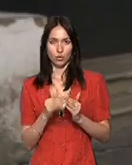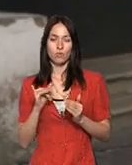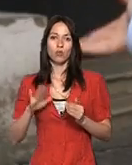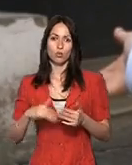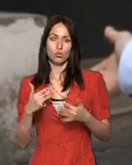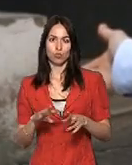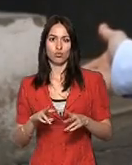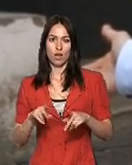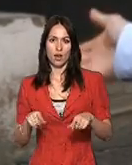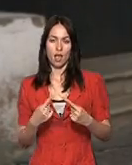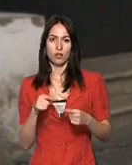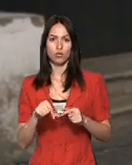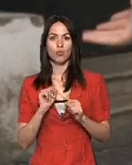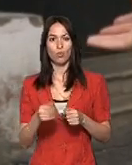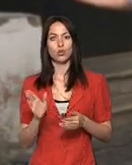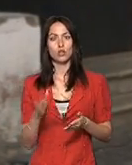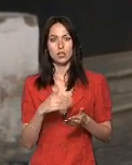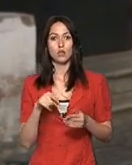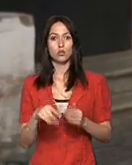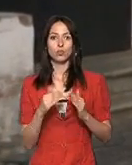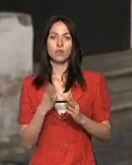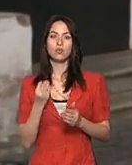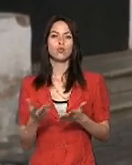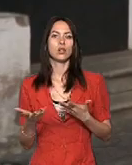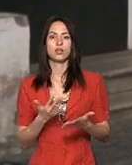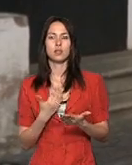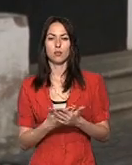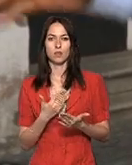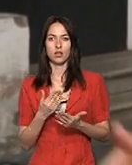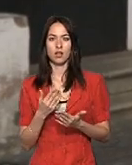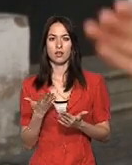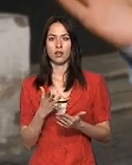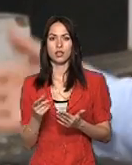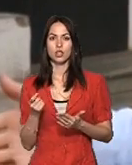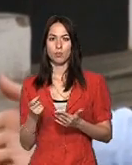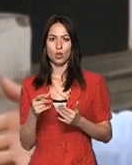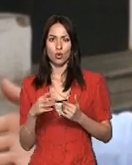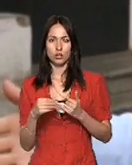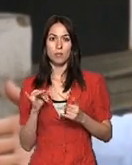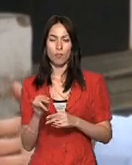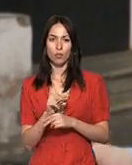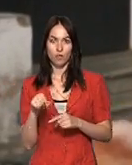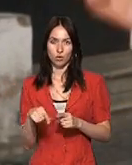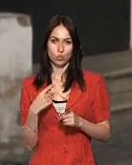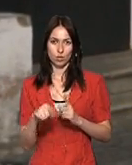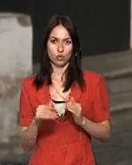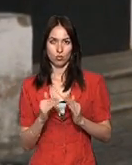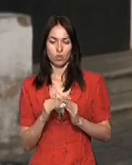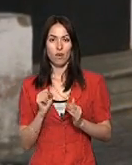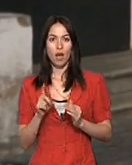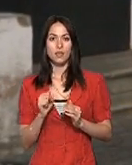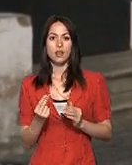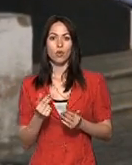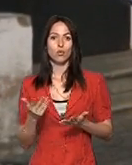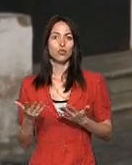реалізує. Можуть знести цю будівлю і ще там, наприклад, якийсь там шматок землі і побудувати тут іншу будівлю. А за кошти,